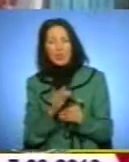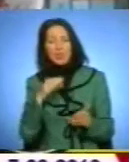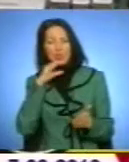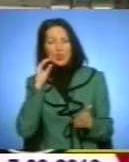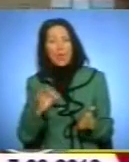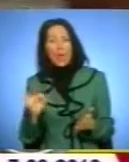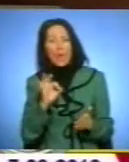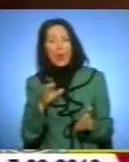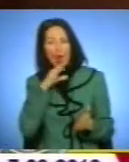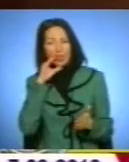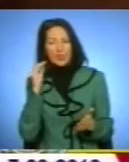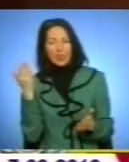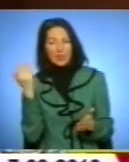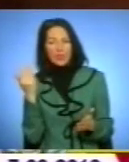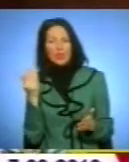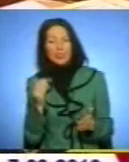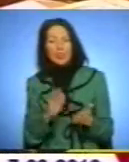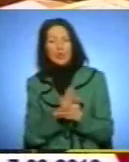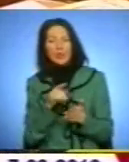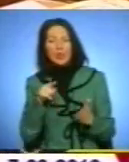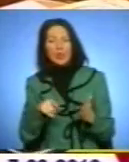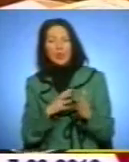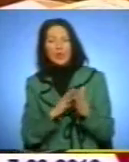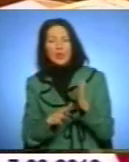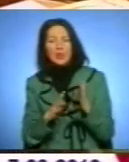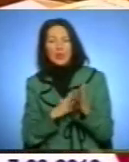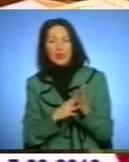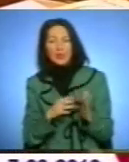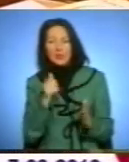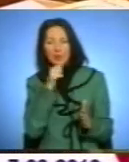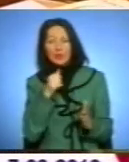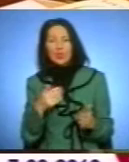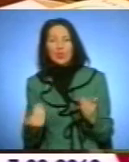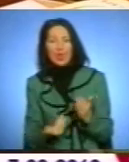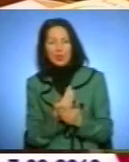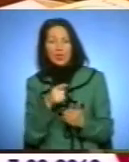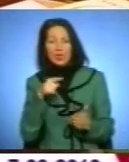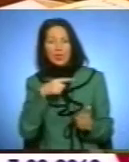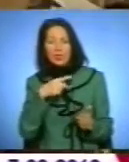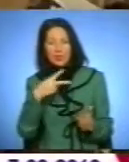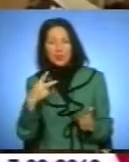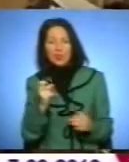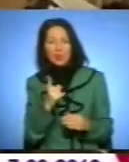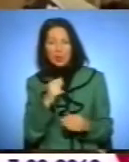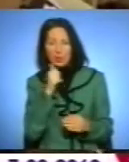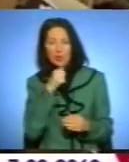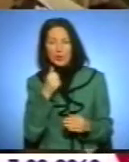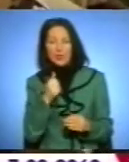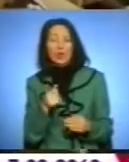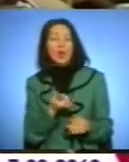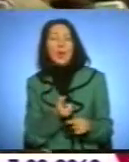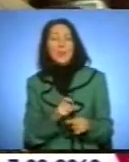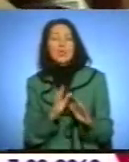виданий у 1929 році, найновіший – у 2011. На жаль, більшість книг роками зберігаються у фондах